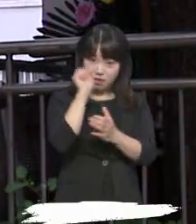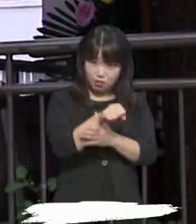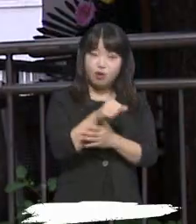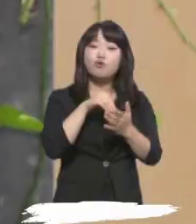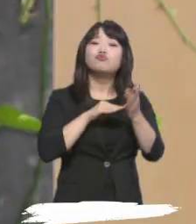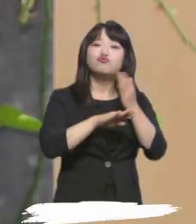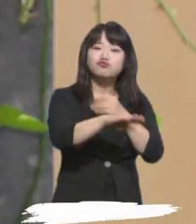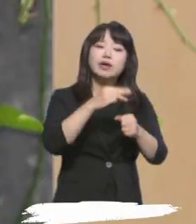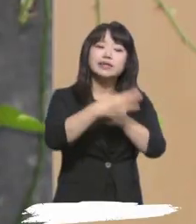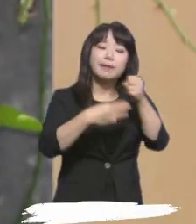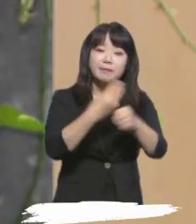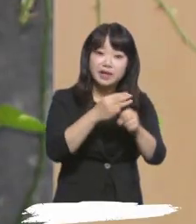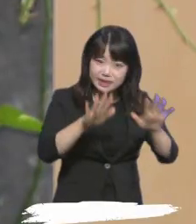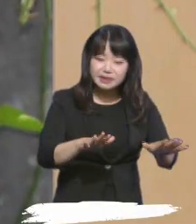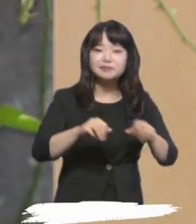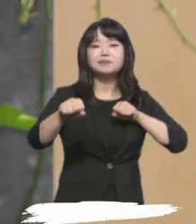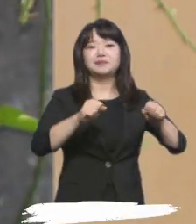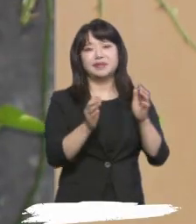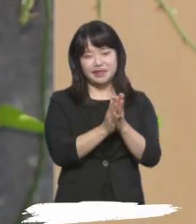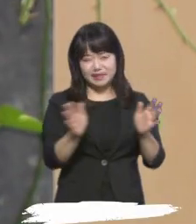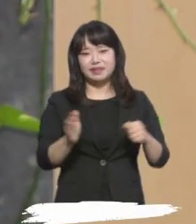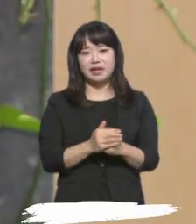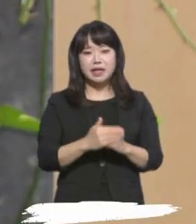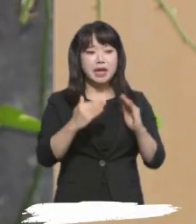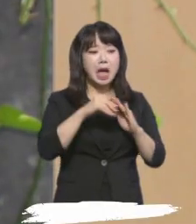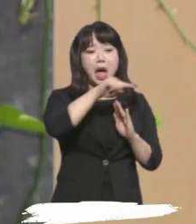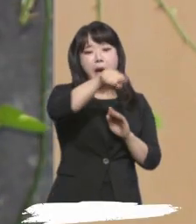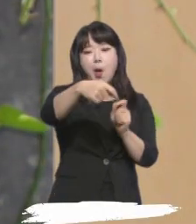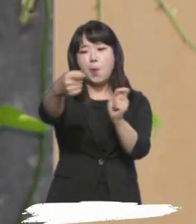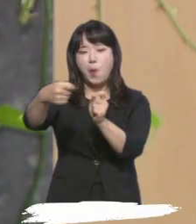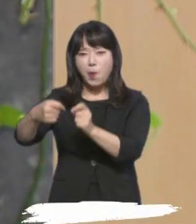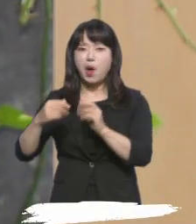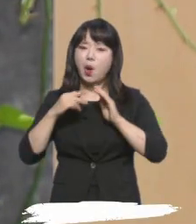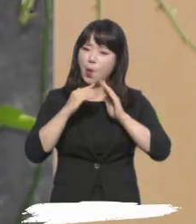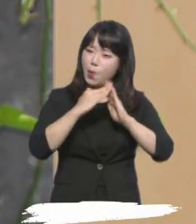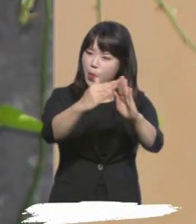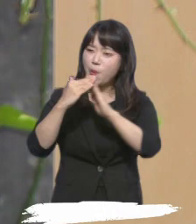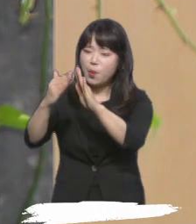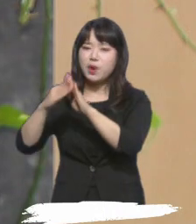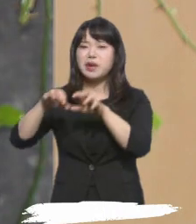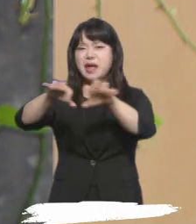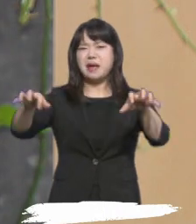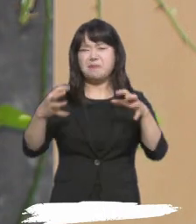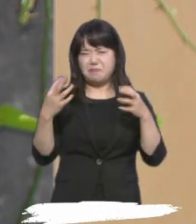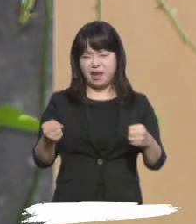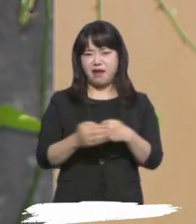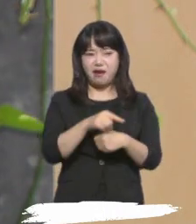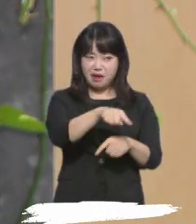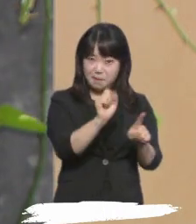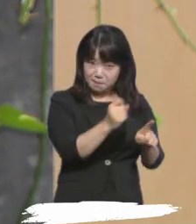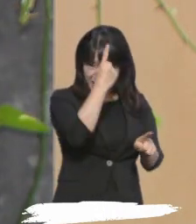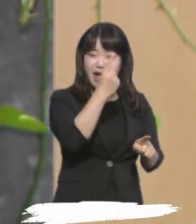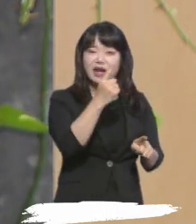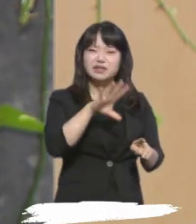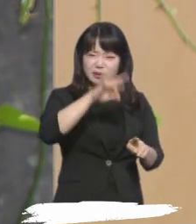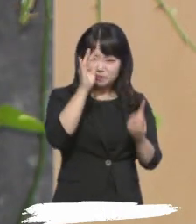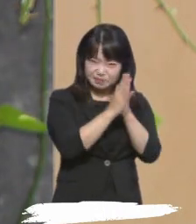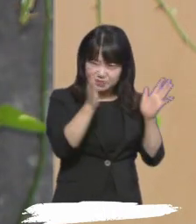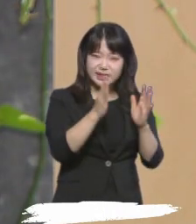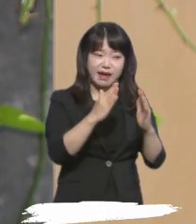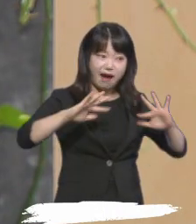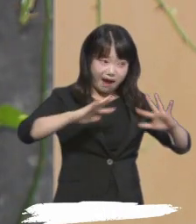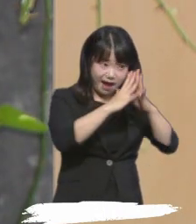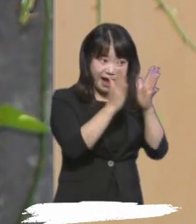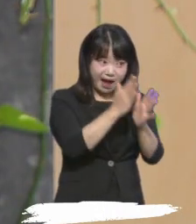만입니다. 주변이 그 단독주택지들로 많이 이루어져 있는데 거기가 일단 개발이 되면 그